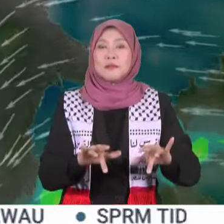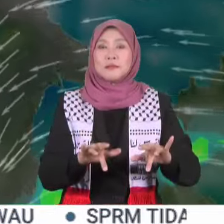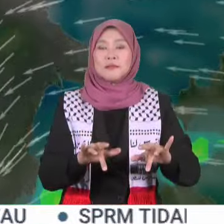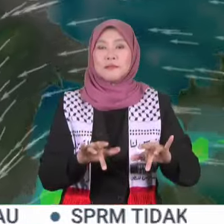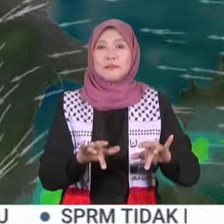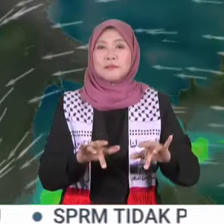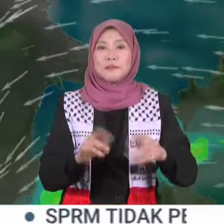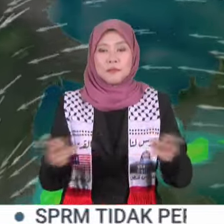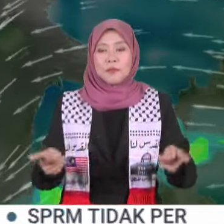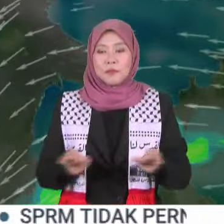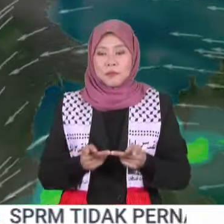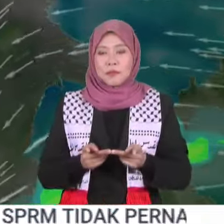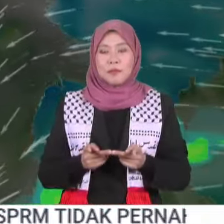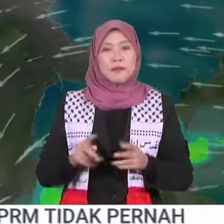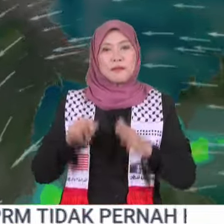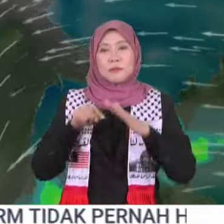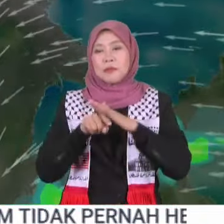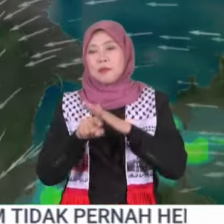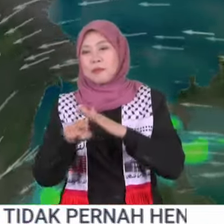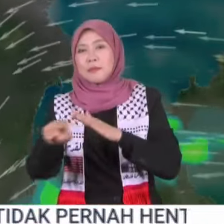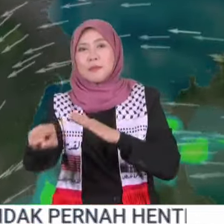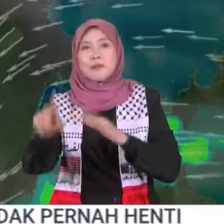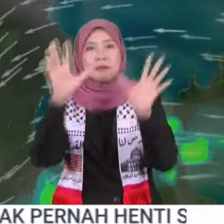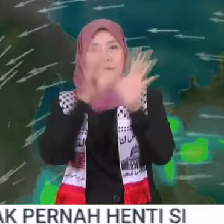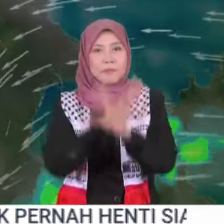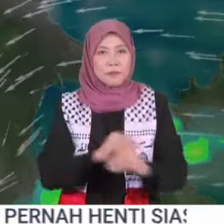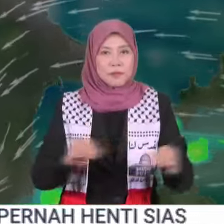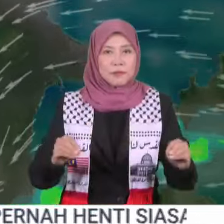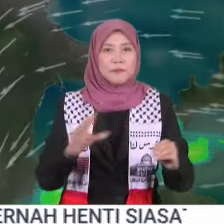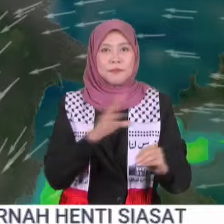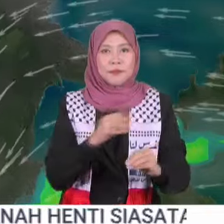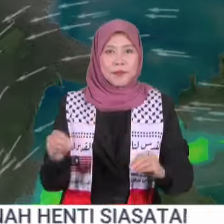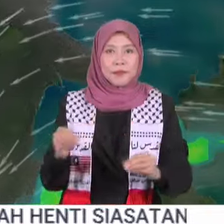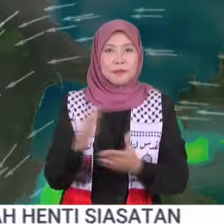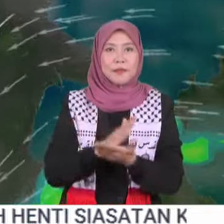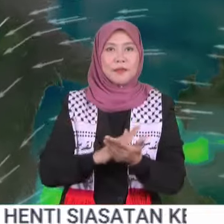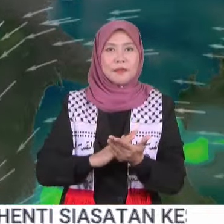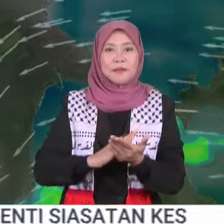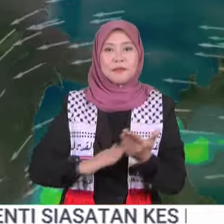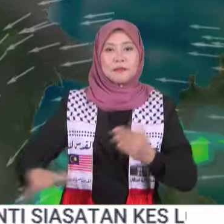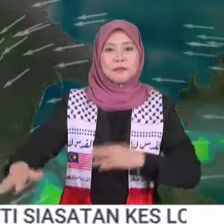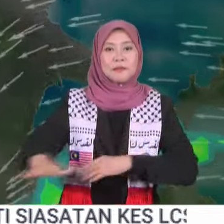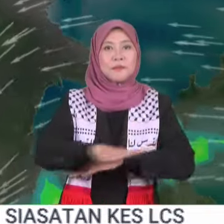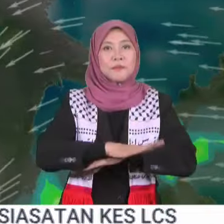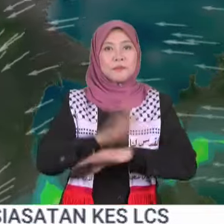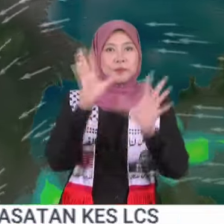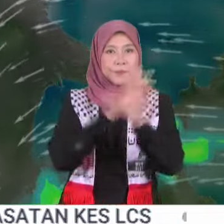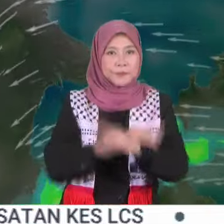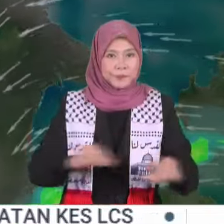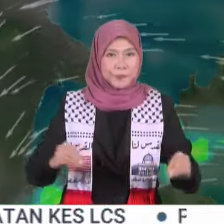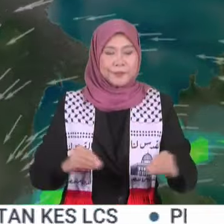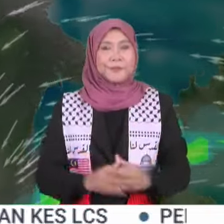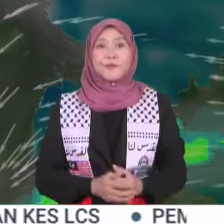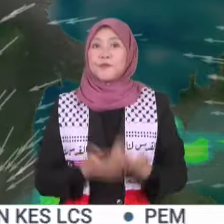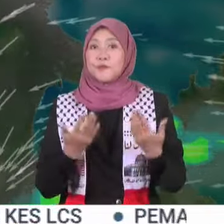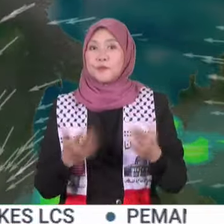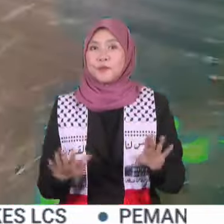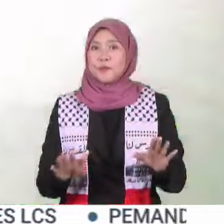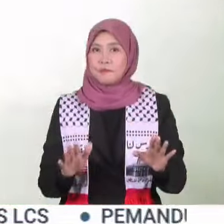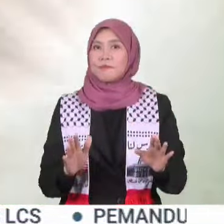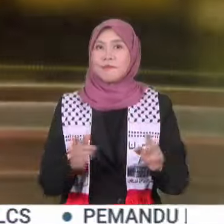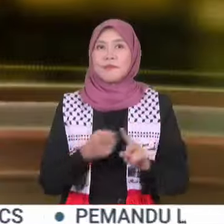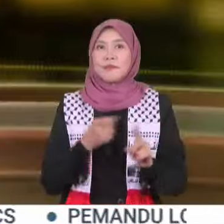berlaku melibatkan kawasan di sekitar pedalaman Sarawak dan juga sedikit di bahagian perairan utara Sarawak. Baiklah, sekian